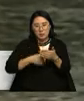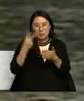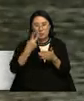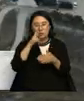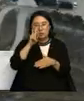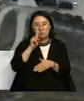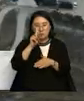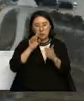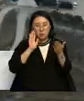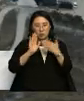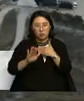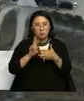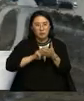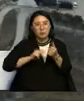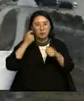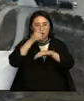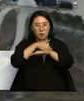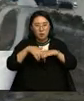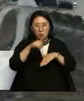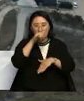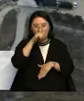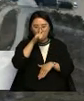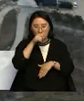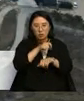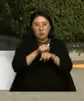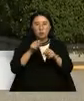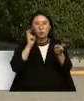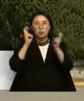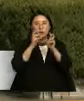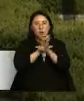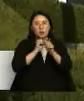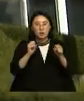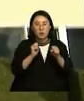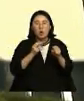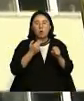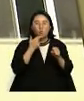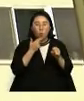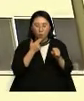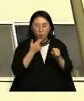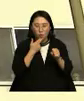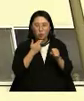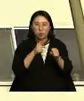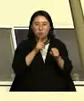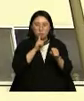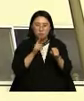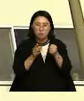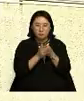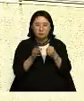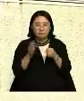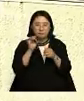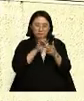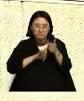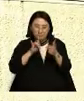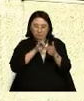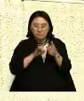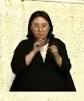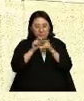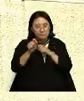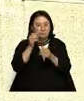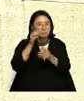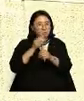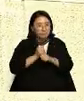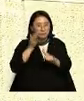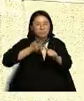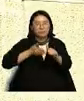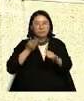2021년 이후 판매를 계획하고 있고 특정 업체와 계약한 사실도 없다 고 전하며 사칭 및 사기에 주의해 줄